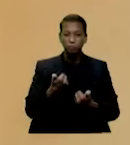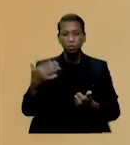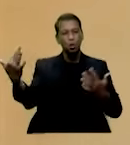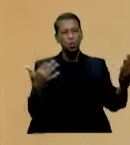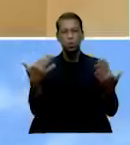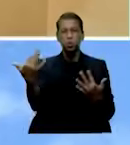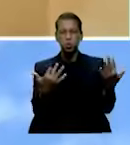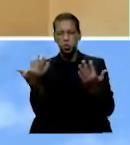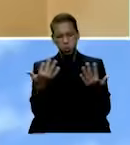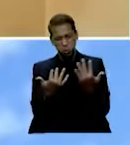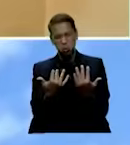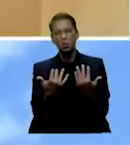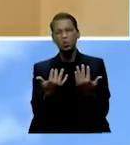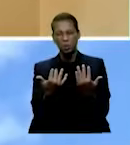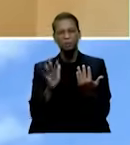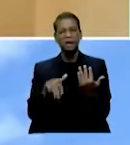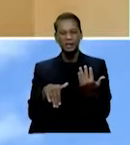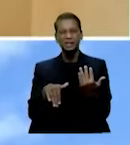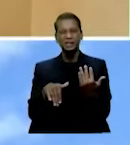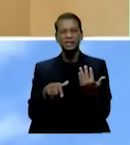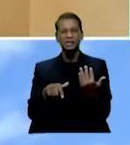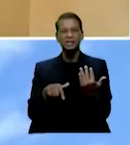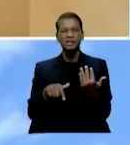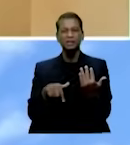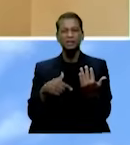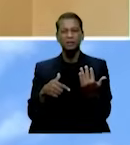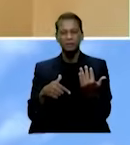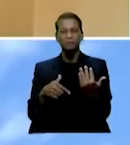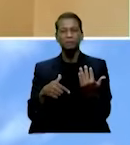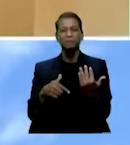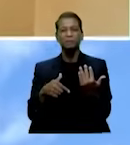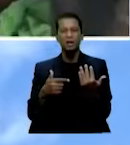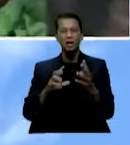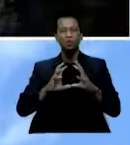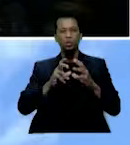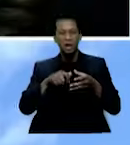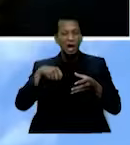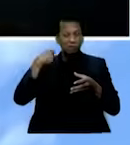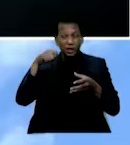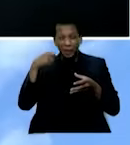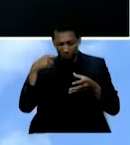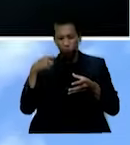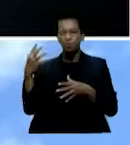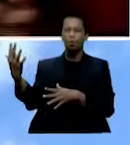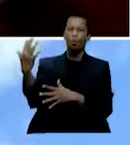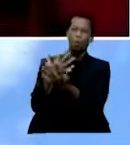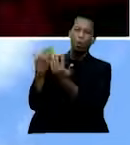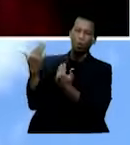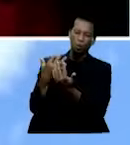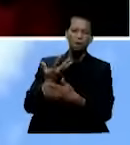kerabat dan juga rekan-rekan dari dunia perfilman Indonesia yang datang untuk melayat ke kediaman dari Kang Fauzi dan